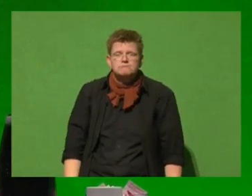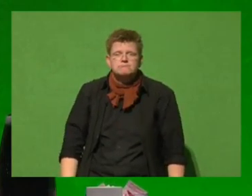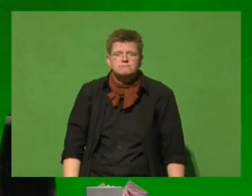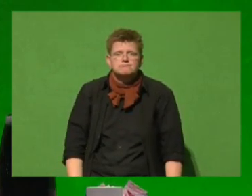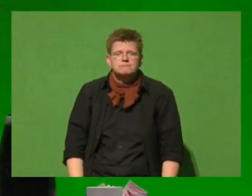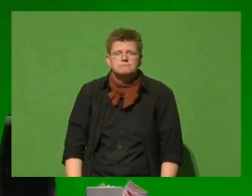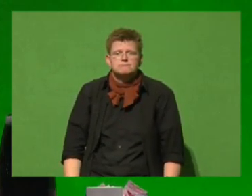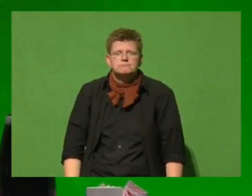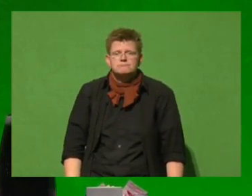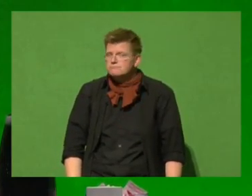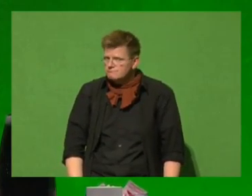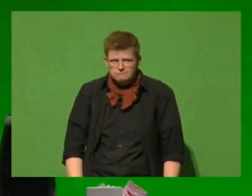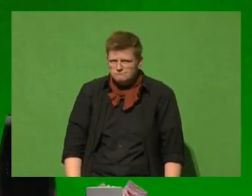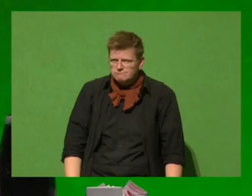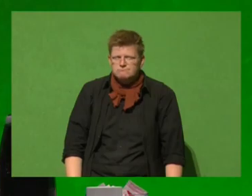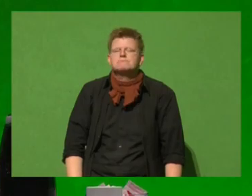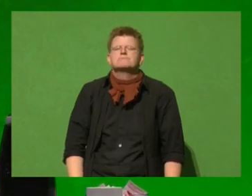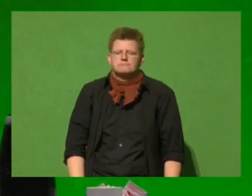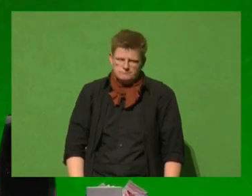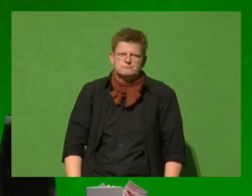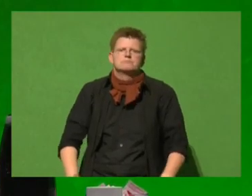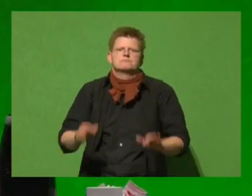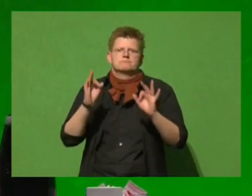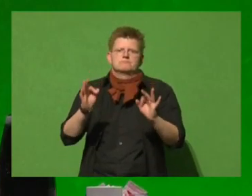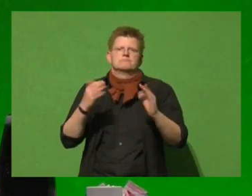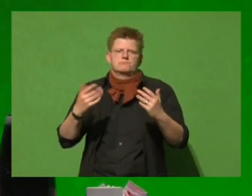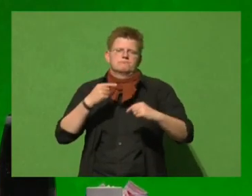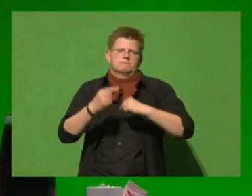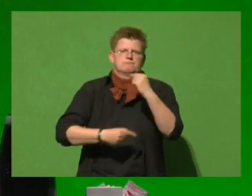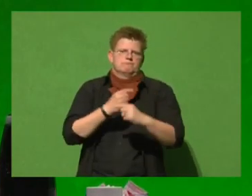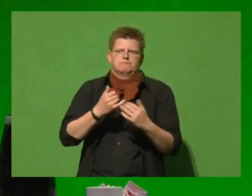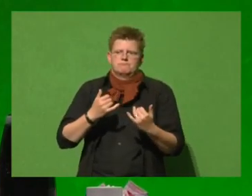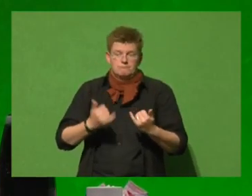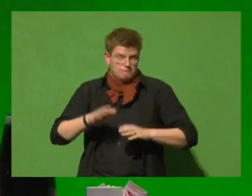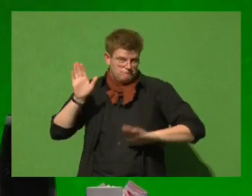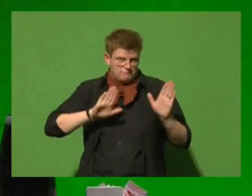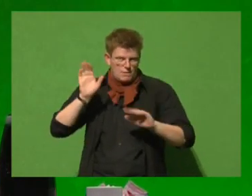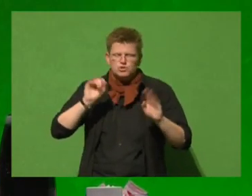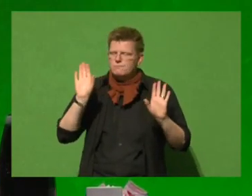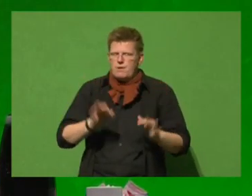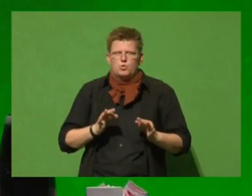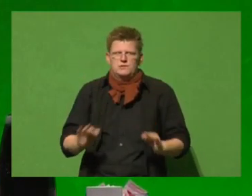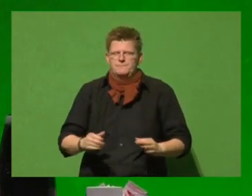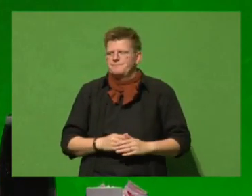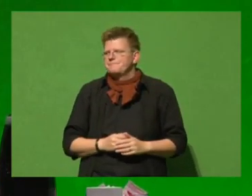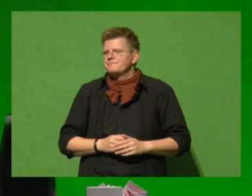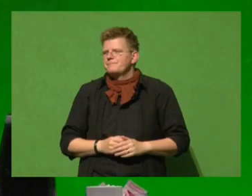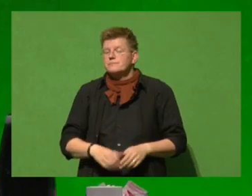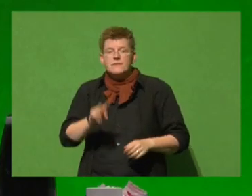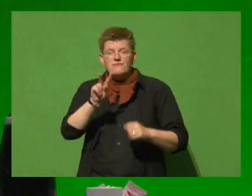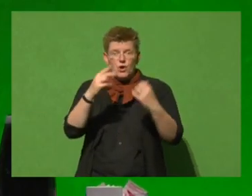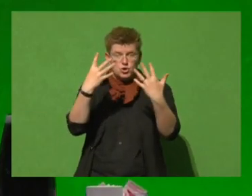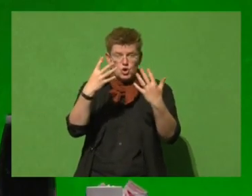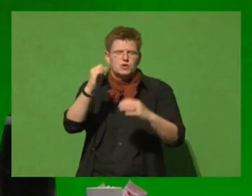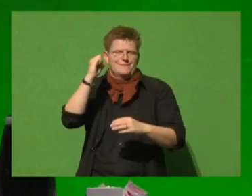Das sehe ich aber nicht. Dann wird genauso verfahren und wir stimmen an dieser Stelle nicht ab. V9 haben wir gestern behandelt.